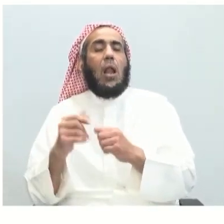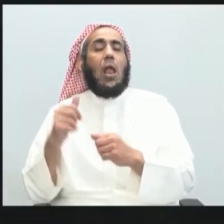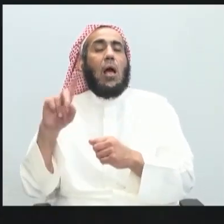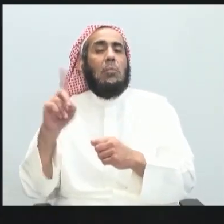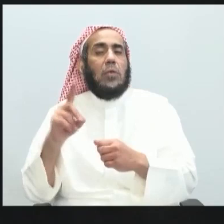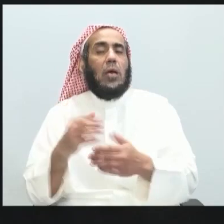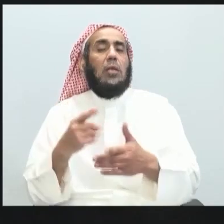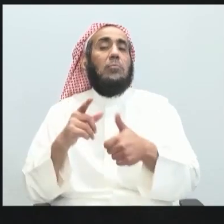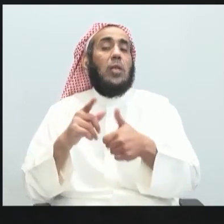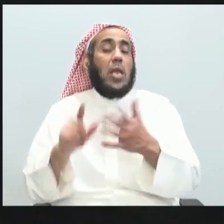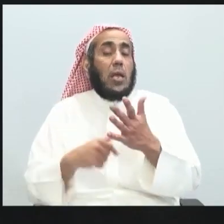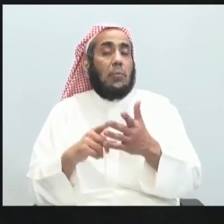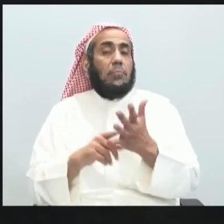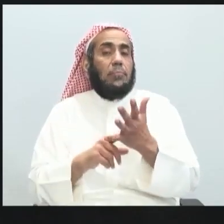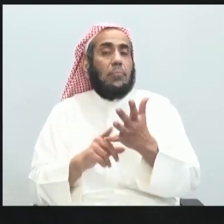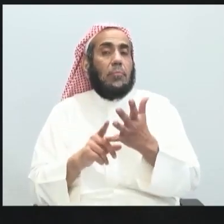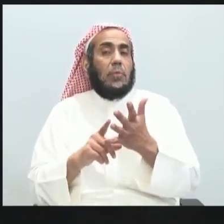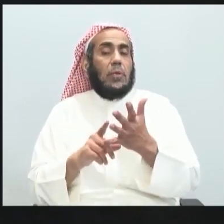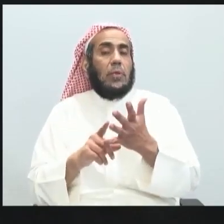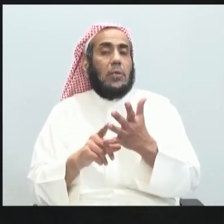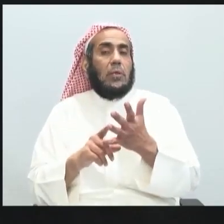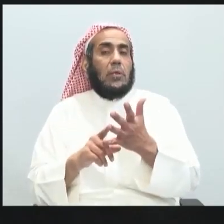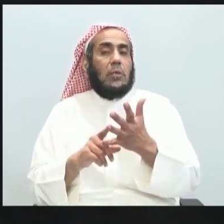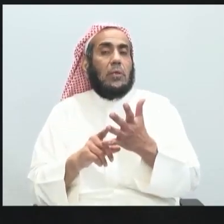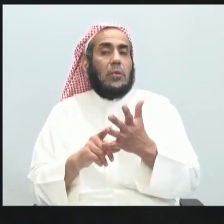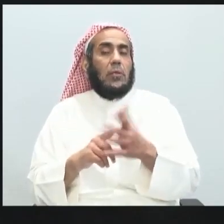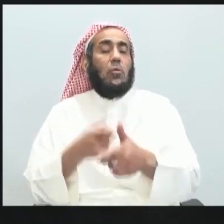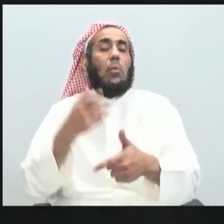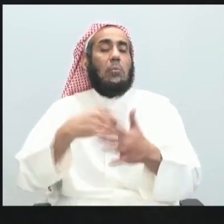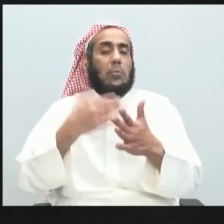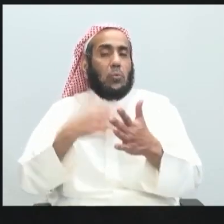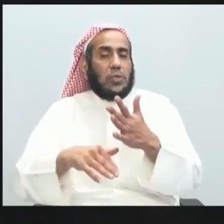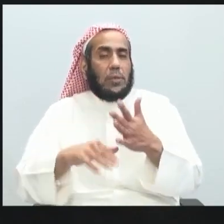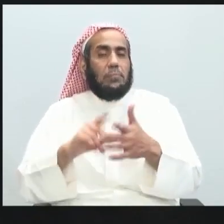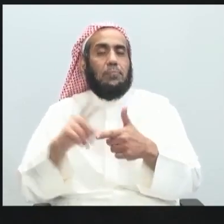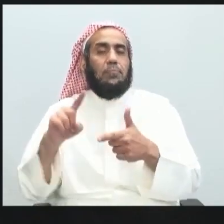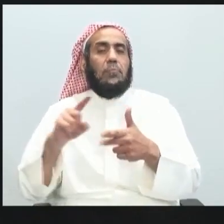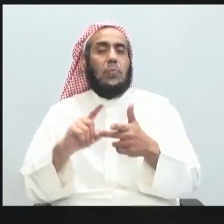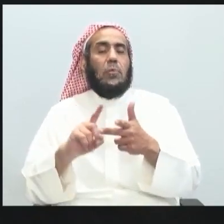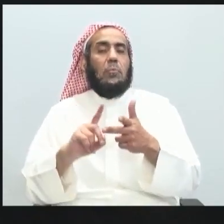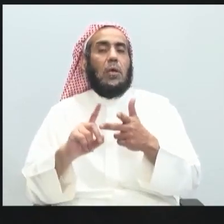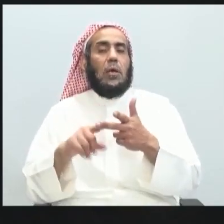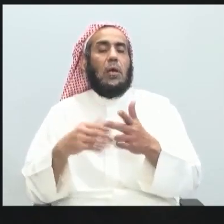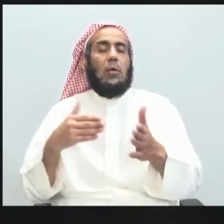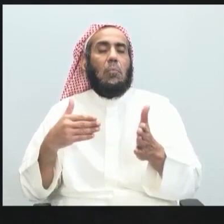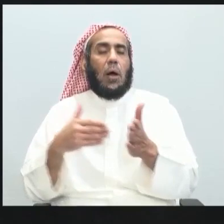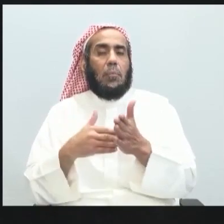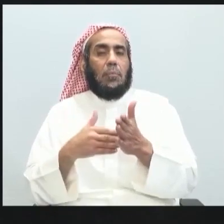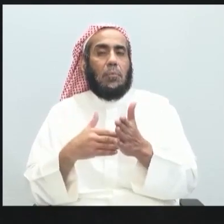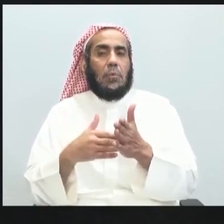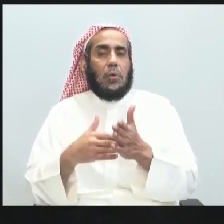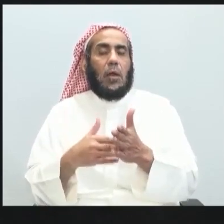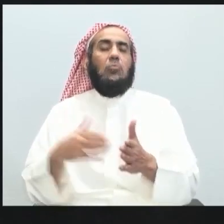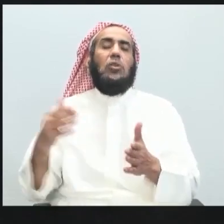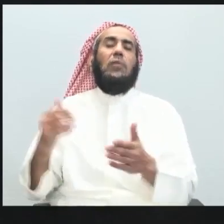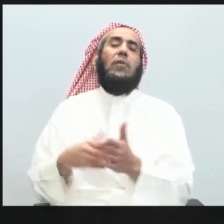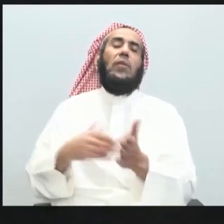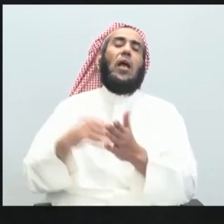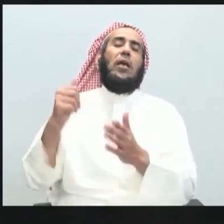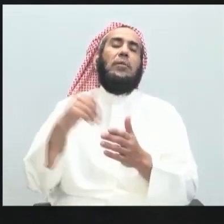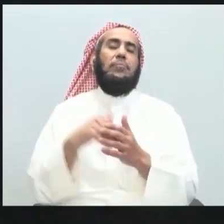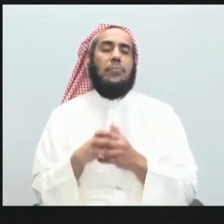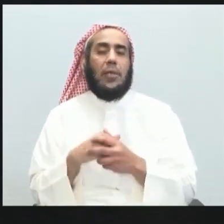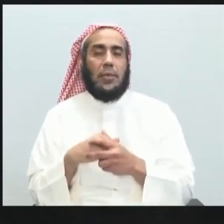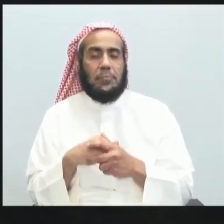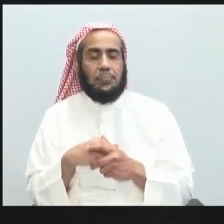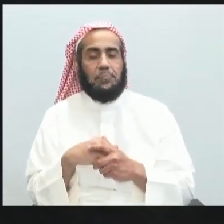الهمزه الابتدائيه ثم الهمزه المتوسطه هنا ثم الهمزه ما قبلها ايضا المتطرفه التي تكون في